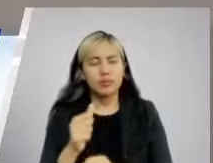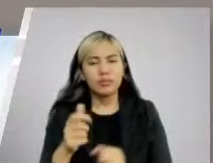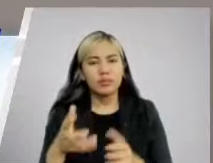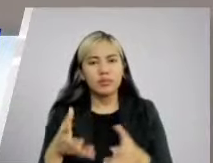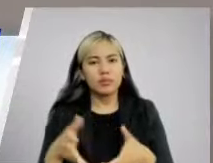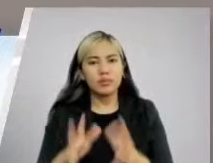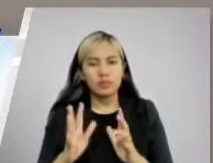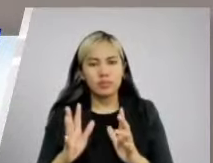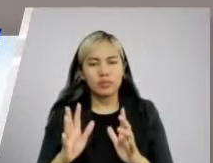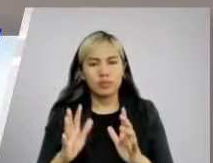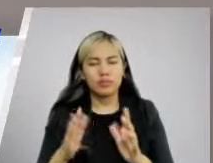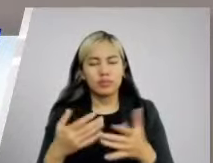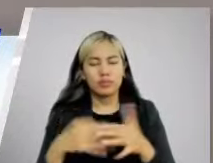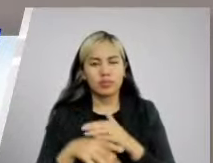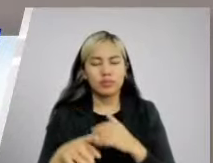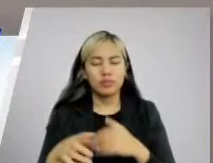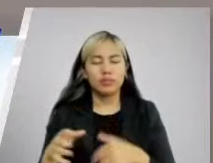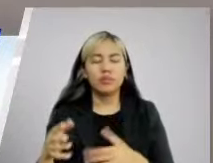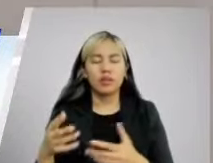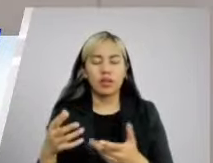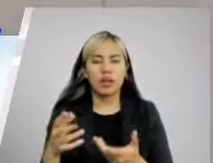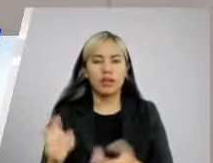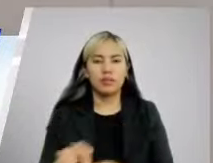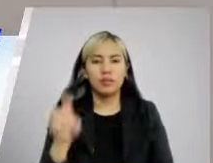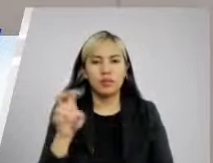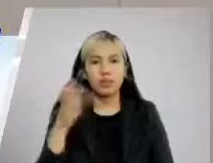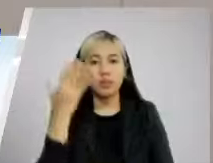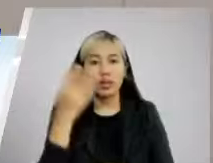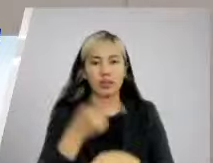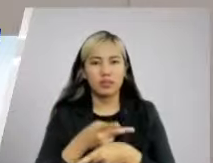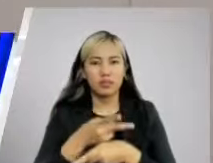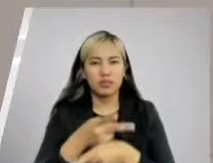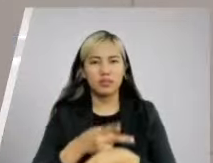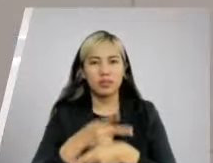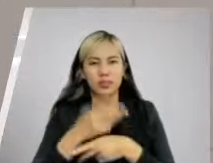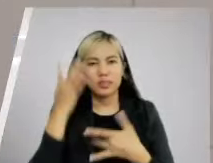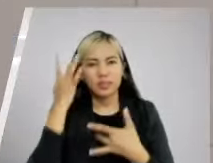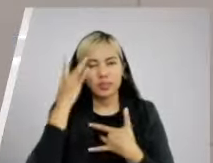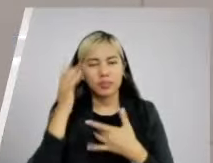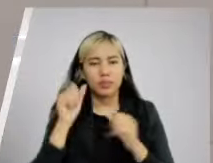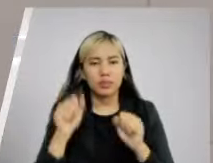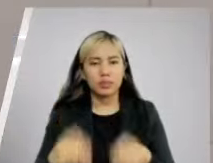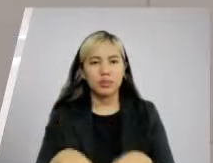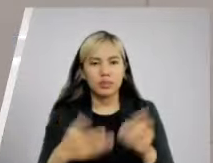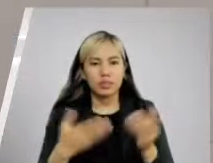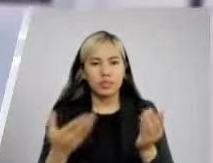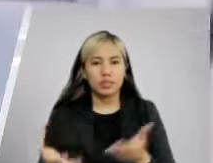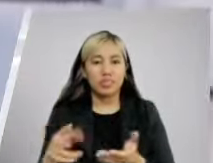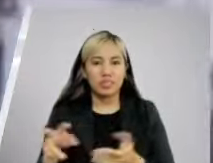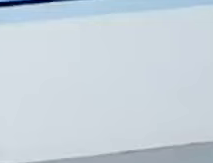mga hayop na hindi native doon bilang pag-iingat sa mga sakit na posibleng dala ng mga ito.